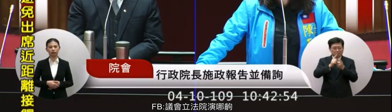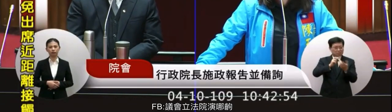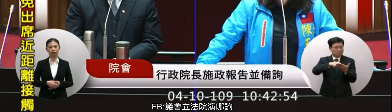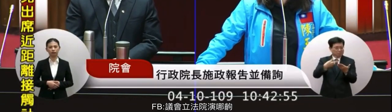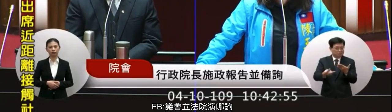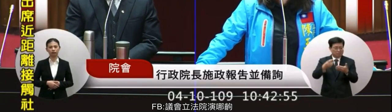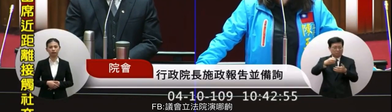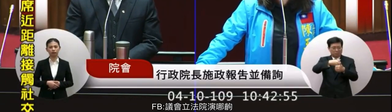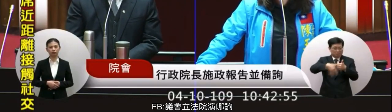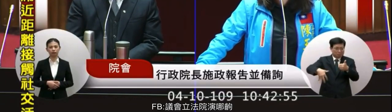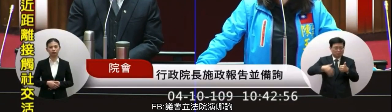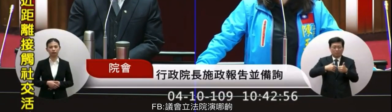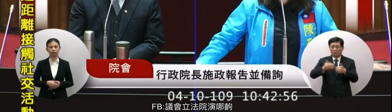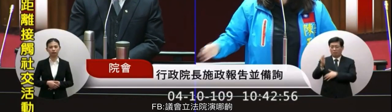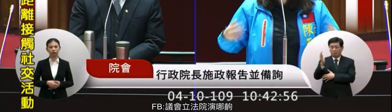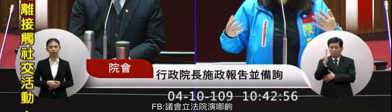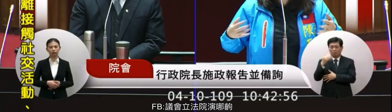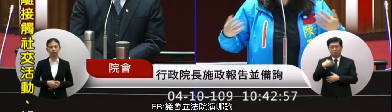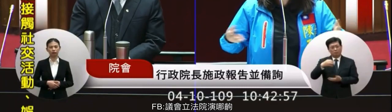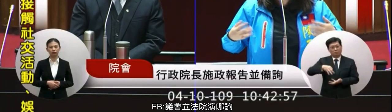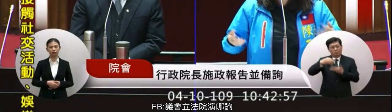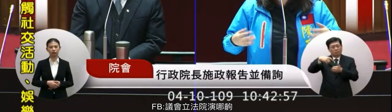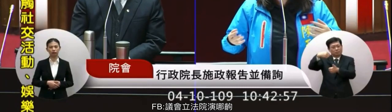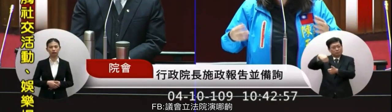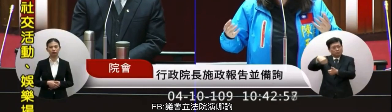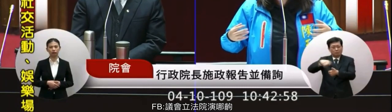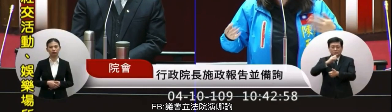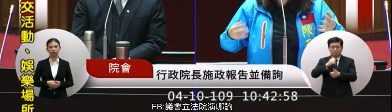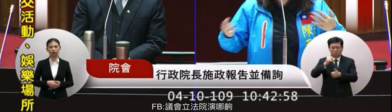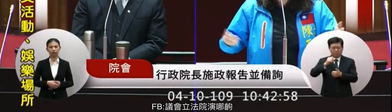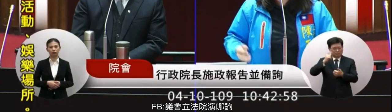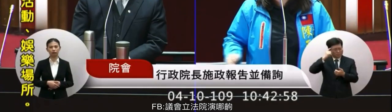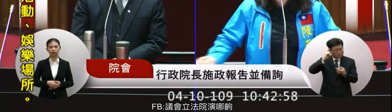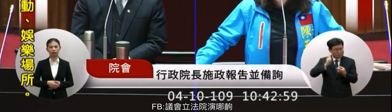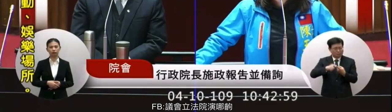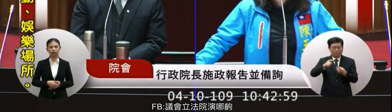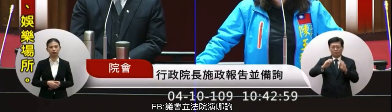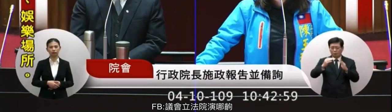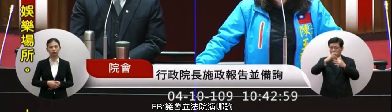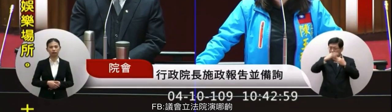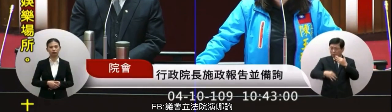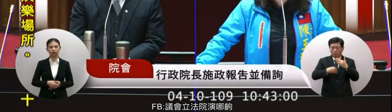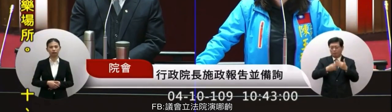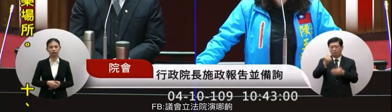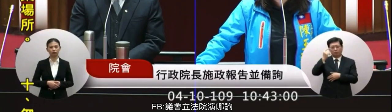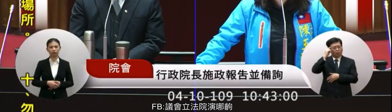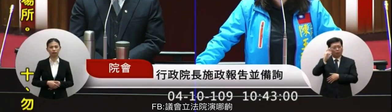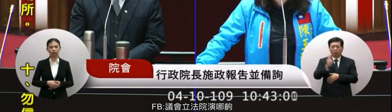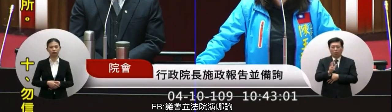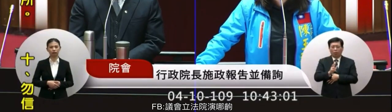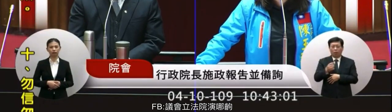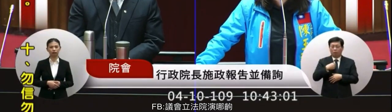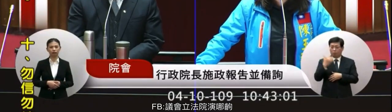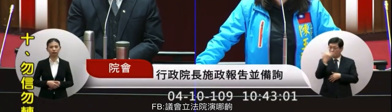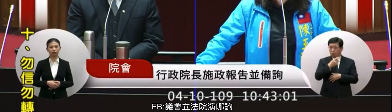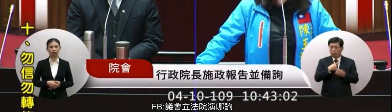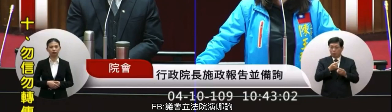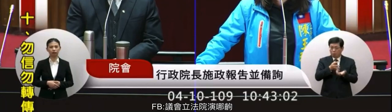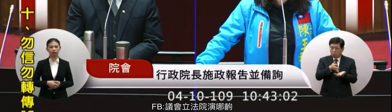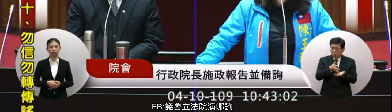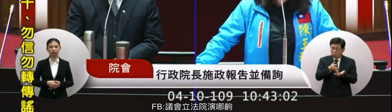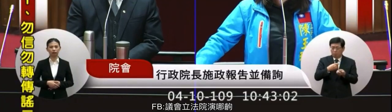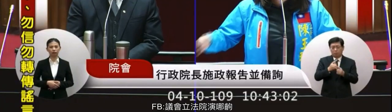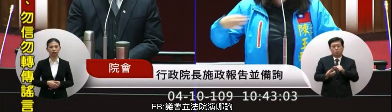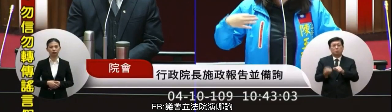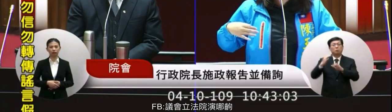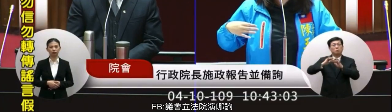关系还是怎样，我们的政府没有教导他们一个正确这个国家体制的概念。所以当我说出这样的话的时候，我说